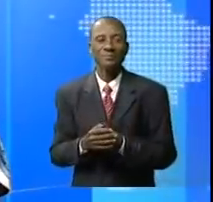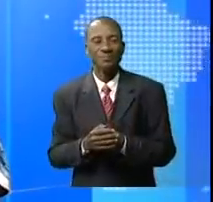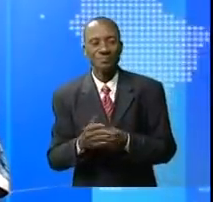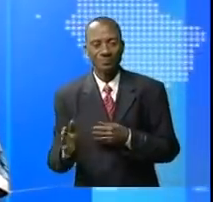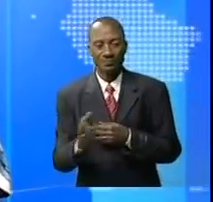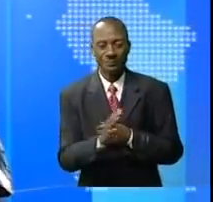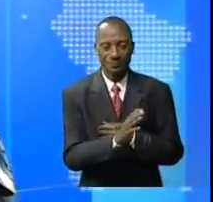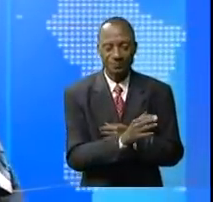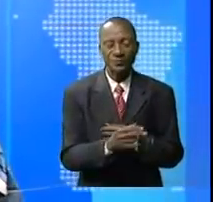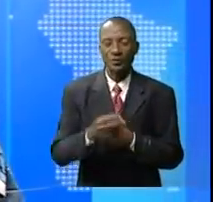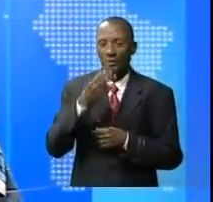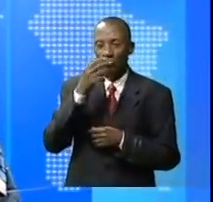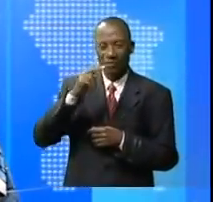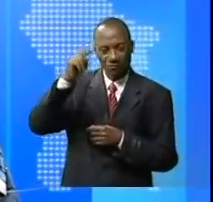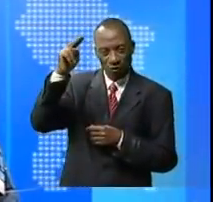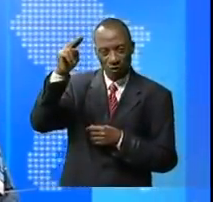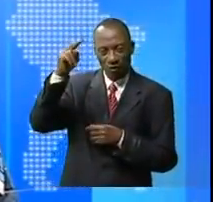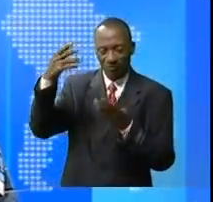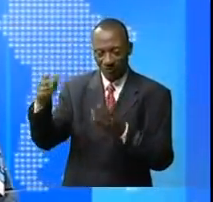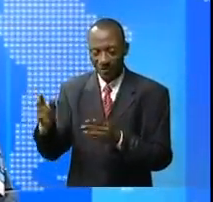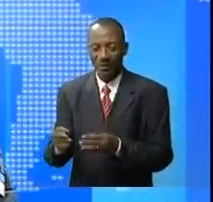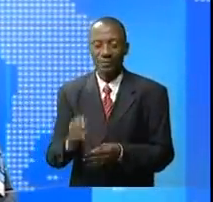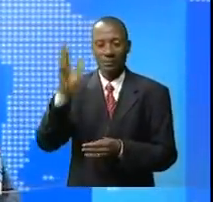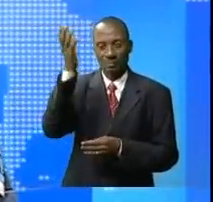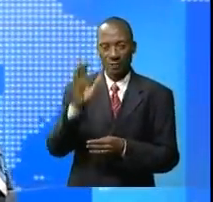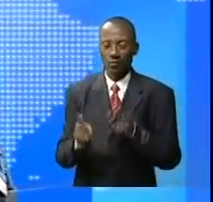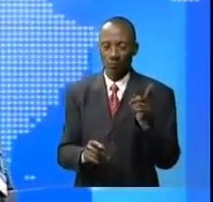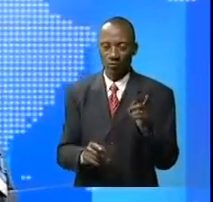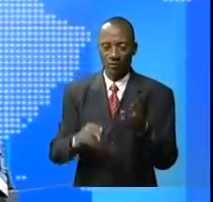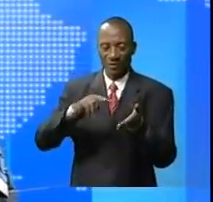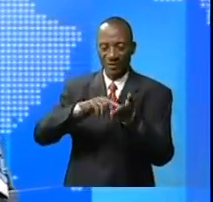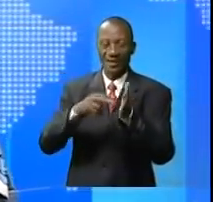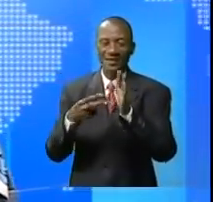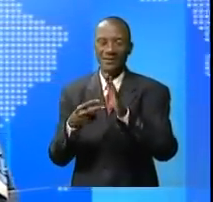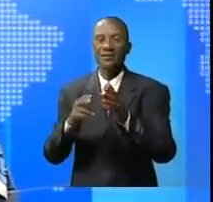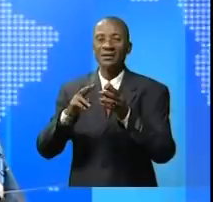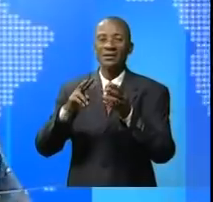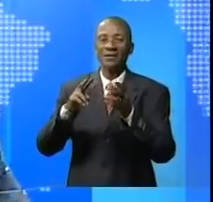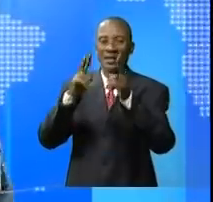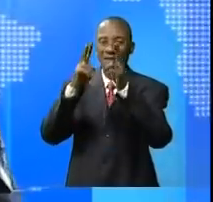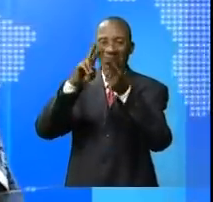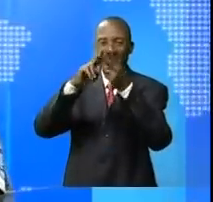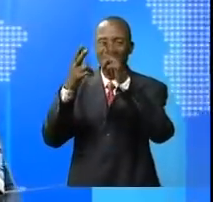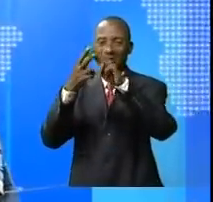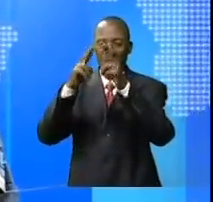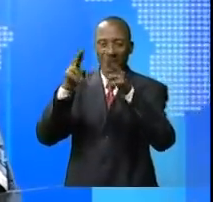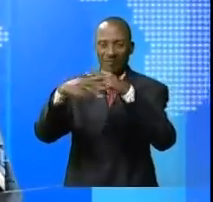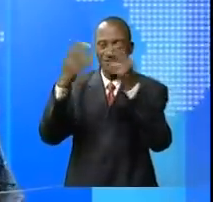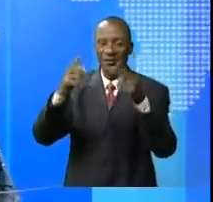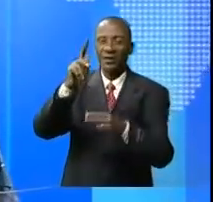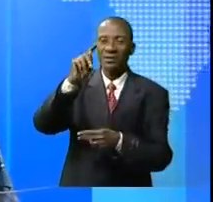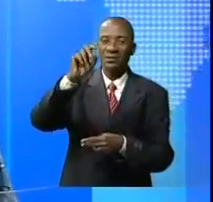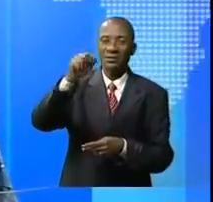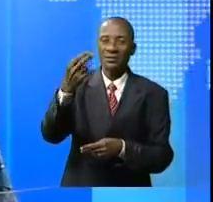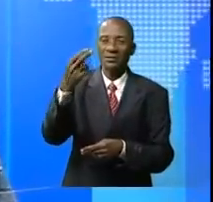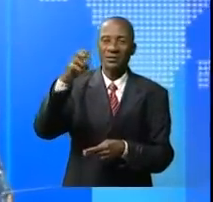Quittons le Nord Kivu pour le Congo central, la cité de Tchela, très enclavée alors qu'elle regorge en elle beaucoup de potentialités, eux-mêmes